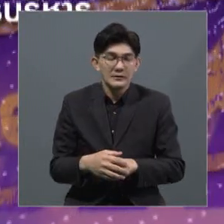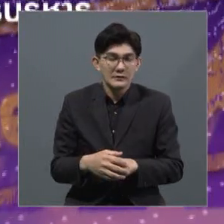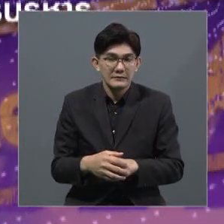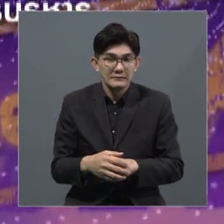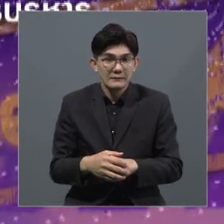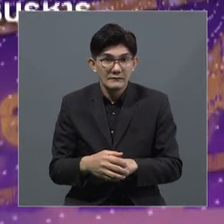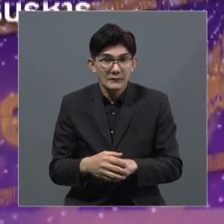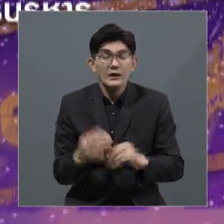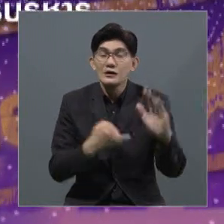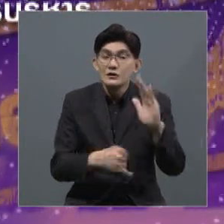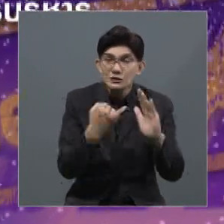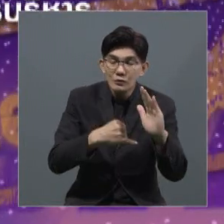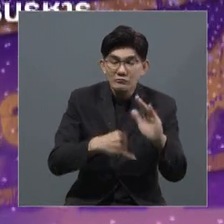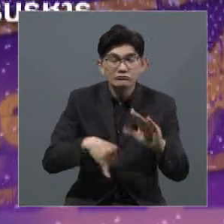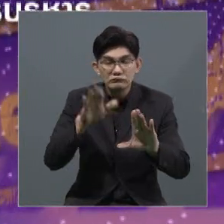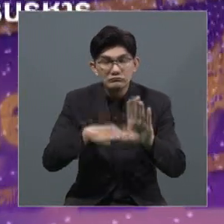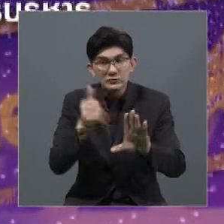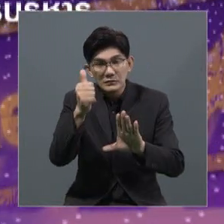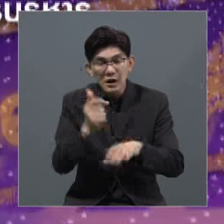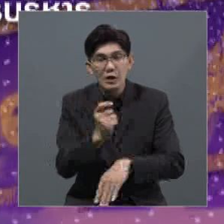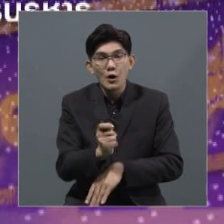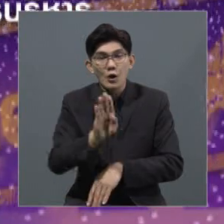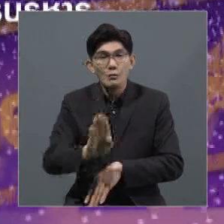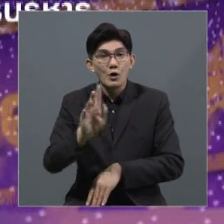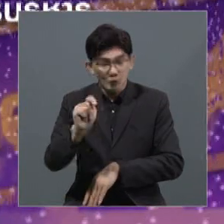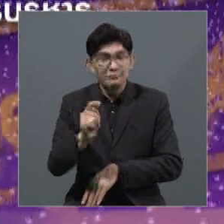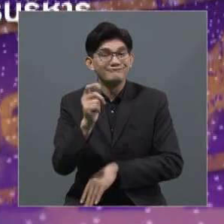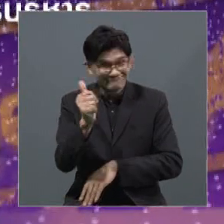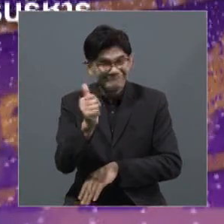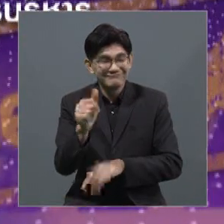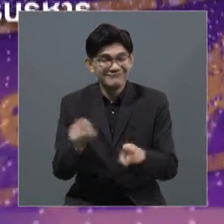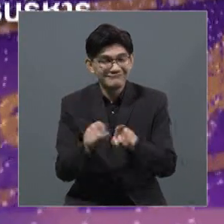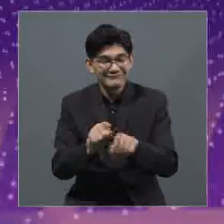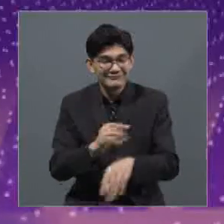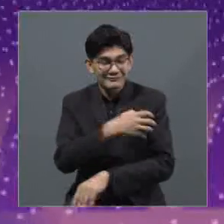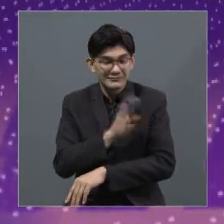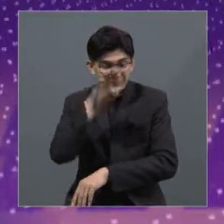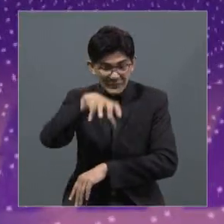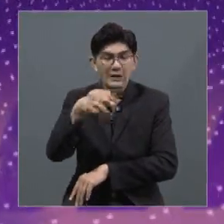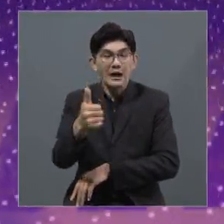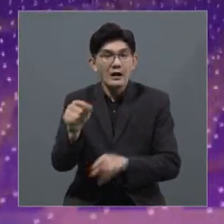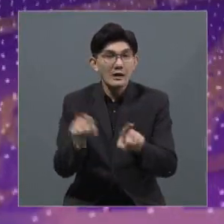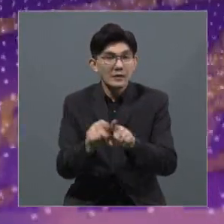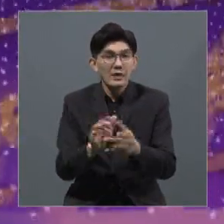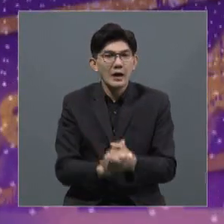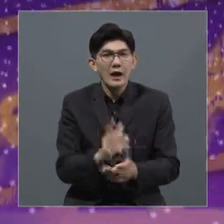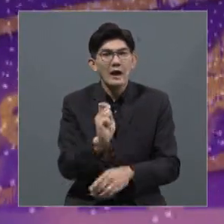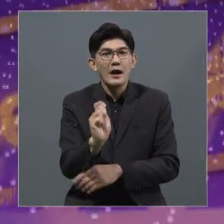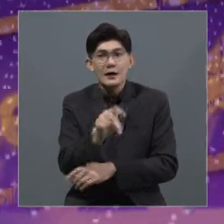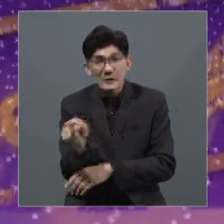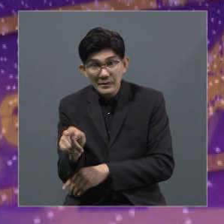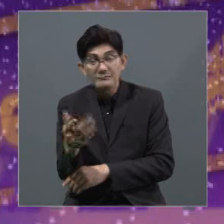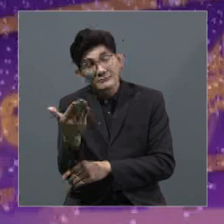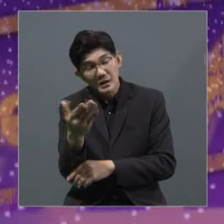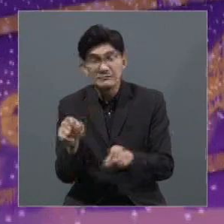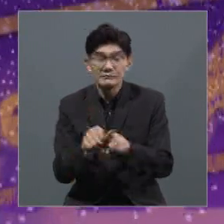าส่วนภูมิภาคลงทะเบียนได้ที่องค์การบริหารส่วนตำบลหรือเทศบาลหรือจะลงทะเบียนผ่านแอปพลิเคชันเงิน